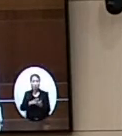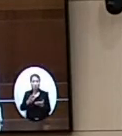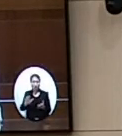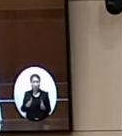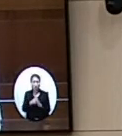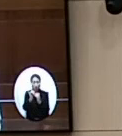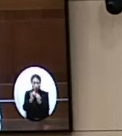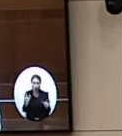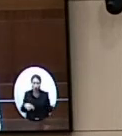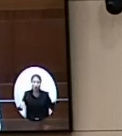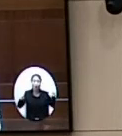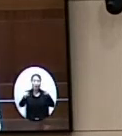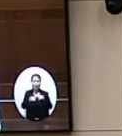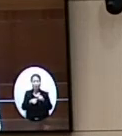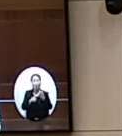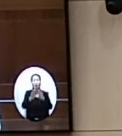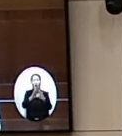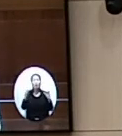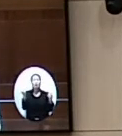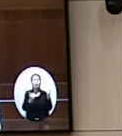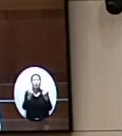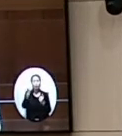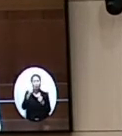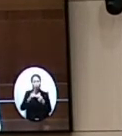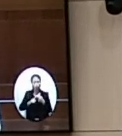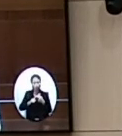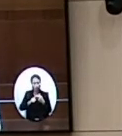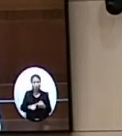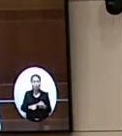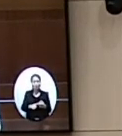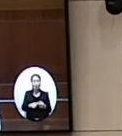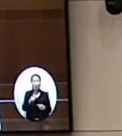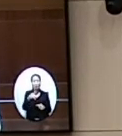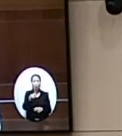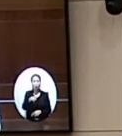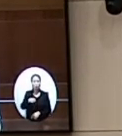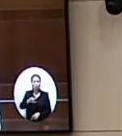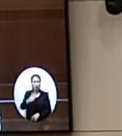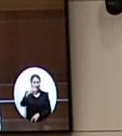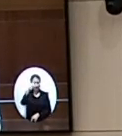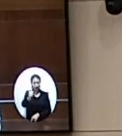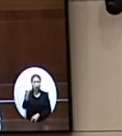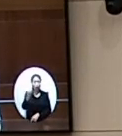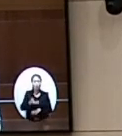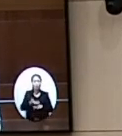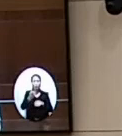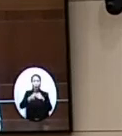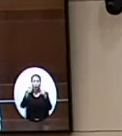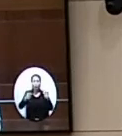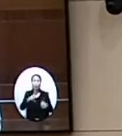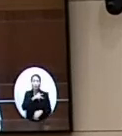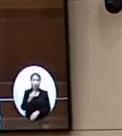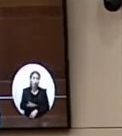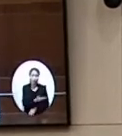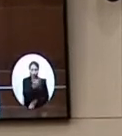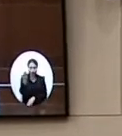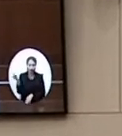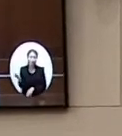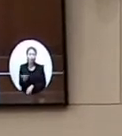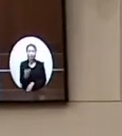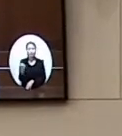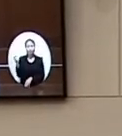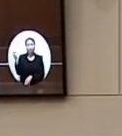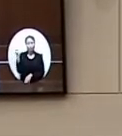함께 열린 의회를 이끌어 가시는 정은선 의장님을 비롯한 선배 동료 의원 여러분,